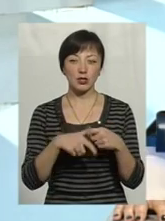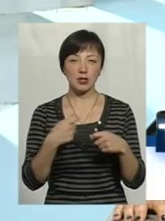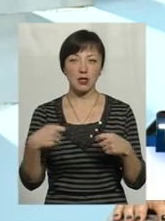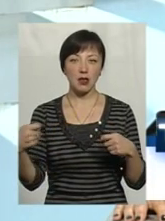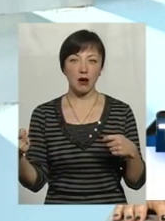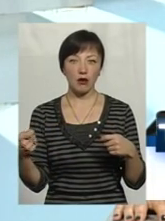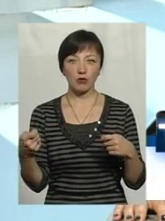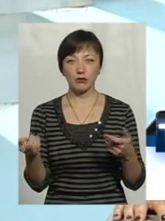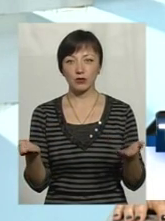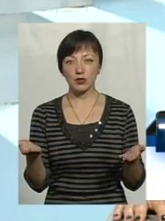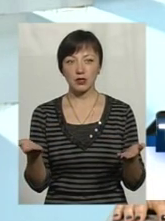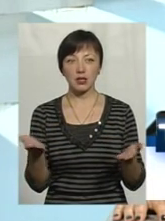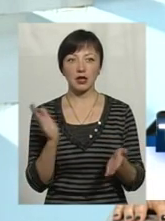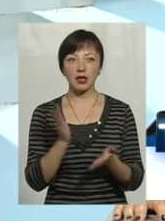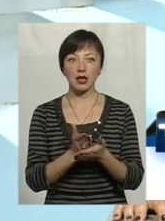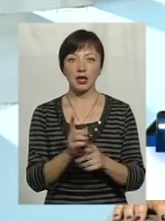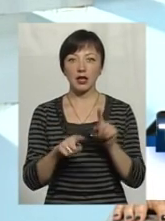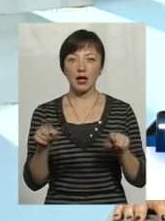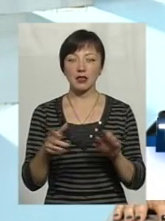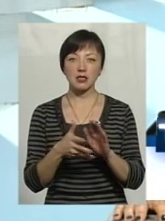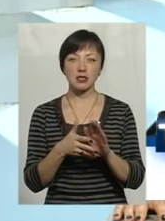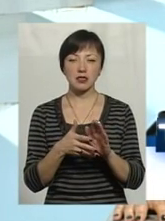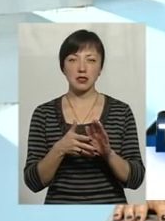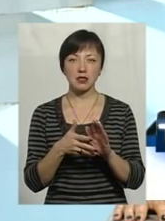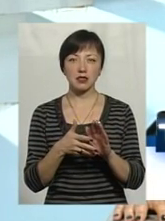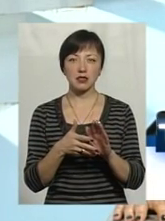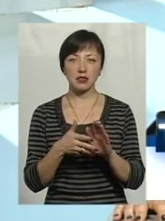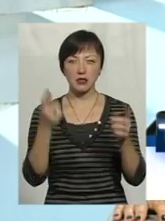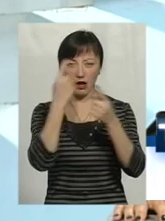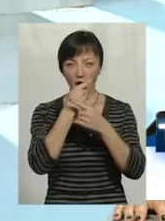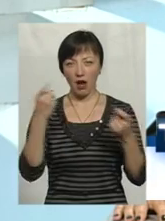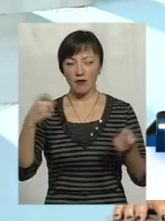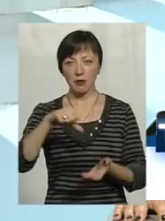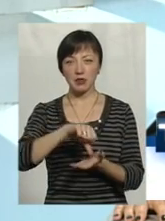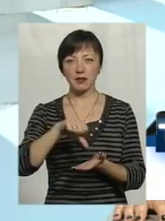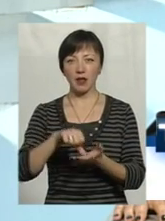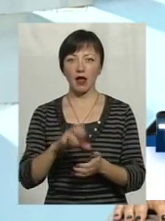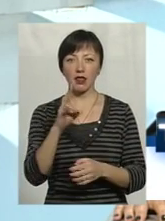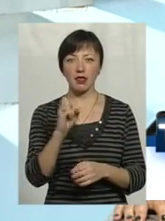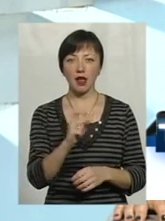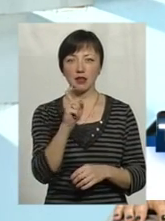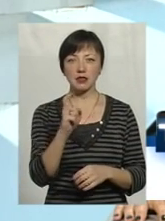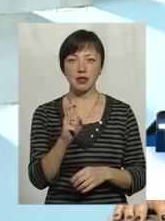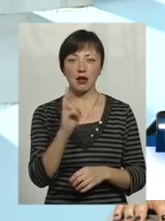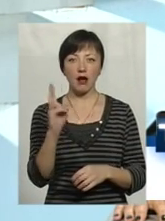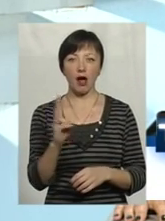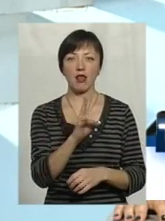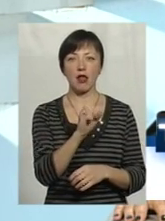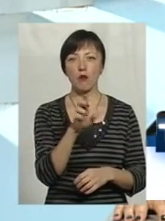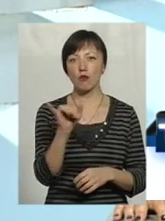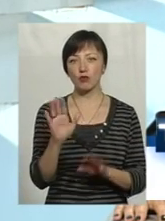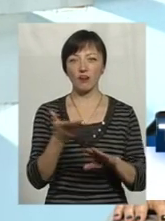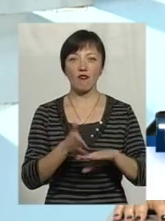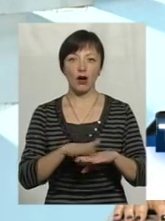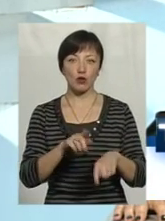з прийняттями, і є вже деякі заяви навіть от представників НАЗК і НАБУ, що їм буде важко